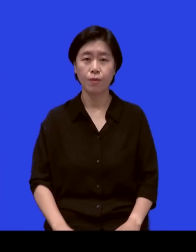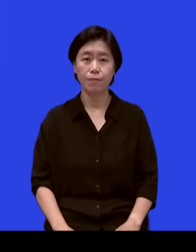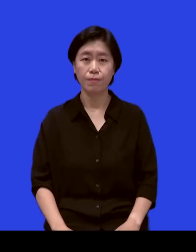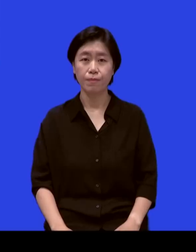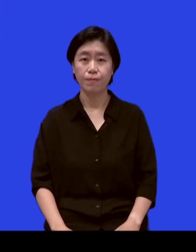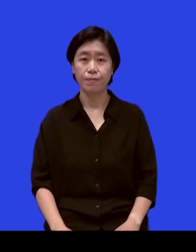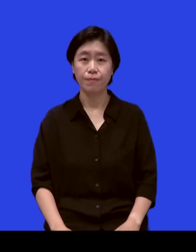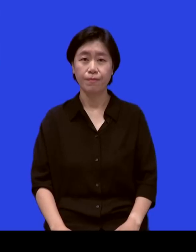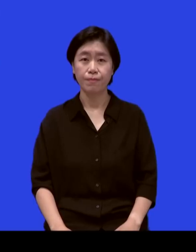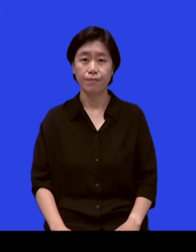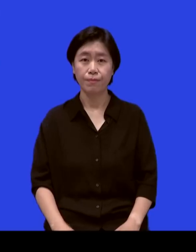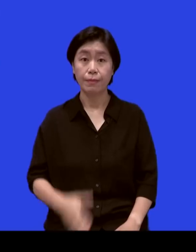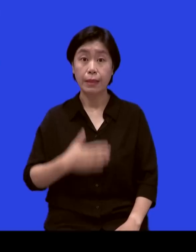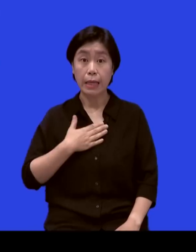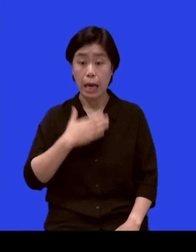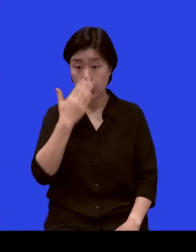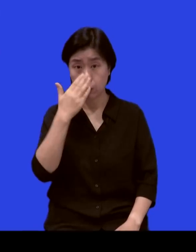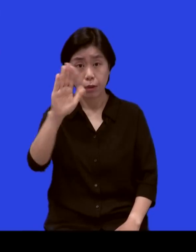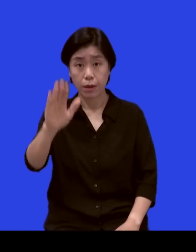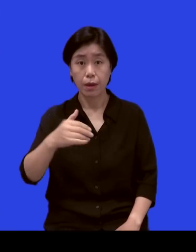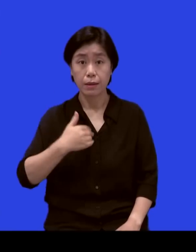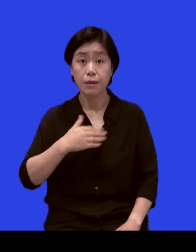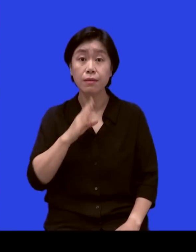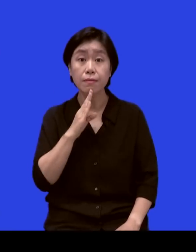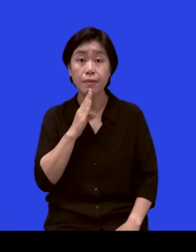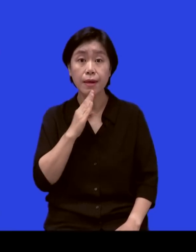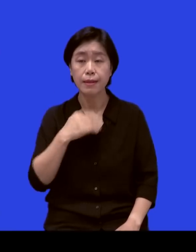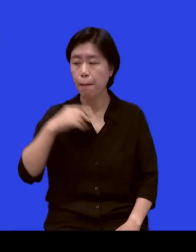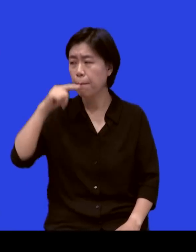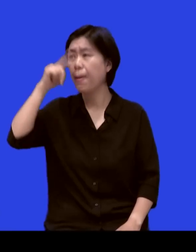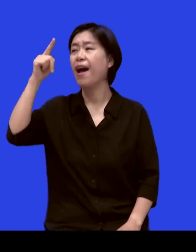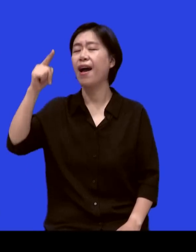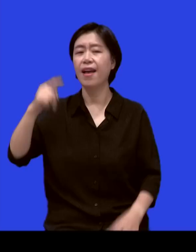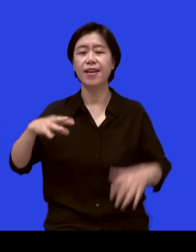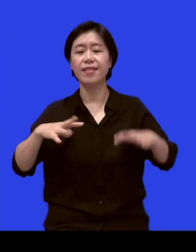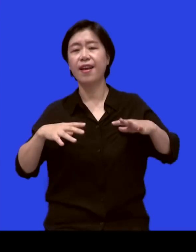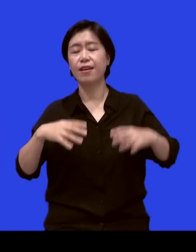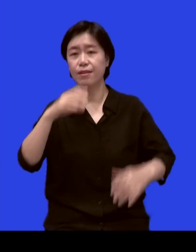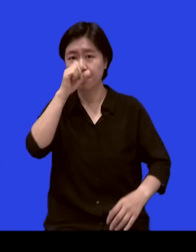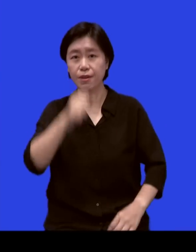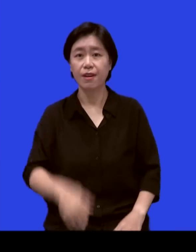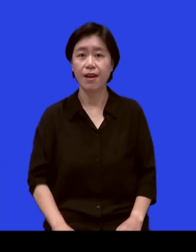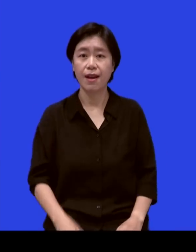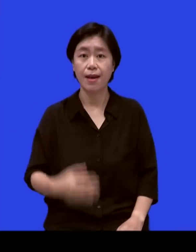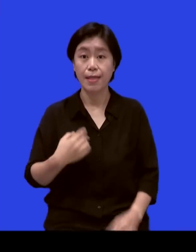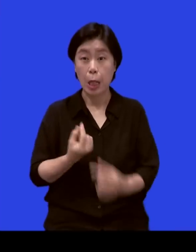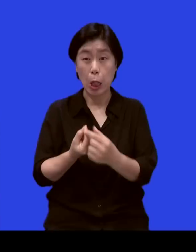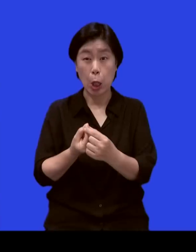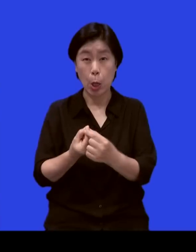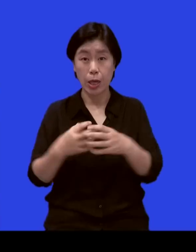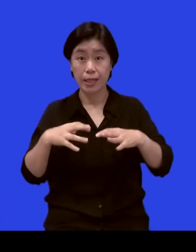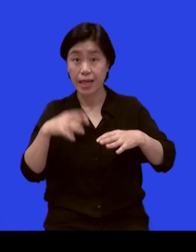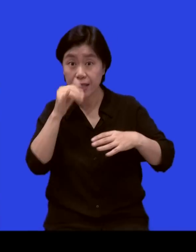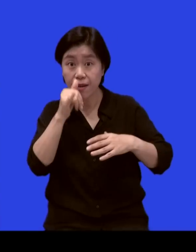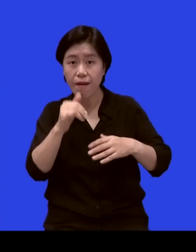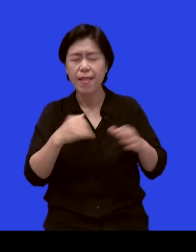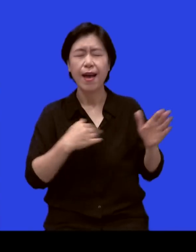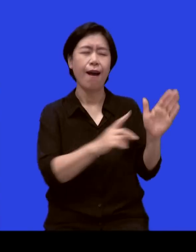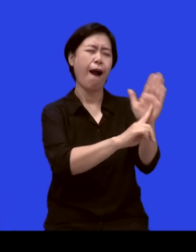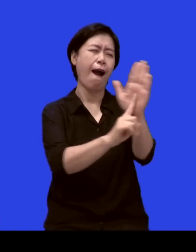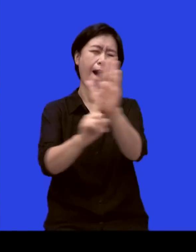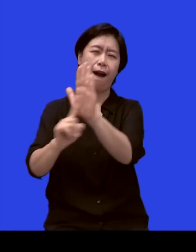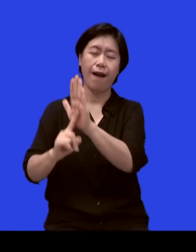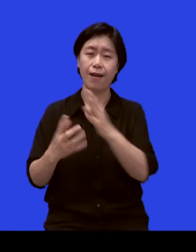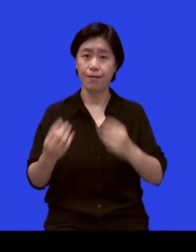너무 제가 이걸 겸손이 아니라 저는 진짜 제가 잘난 척하고 싶고 잘난 거 있으면 자랑하는 사람이에요. 저는. 누구나 그렇죠.